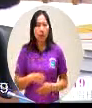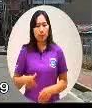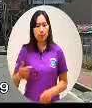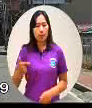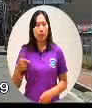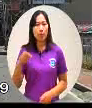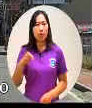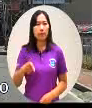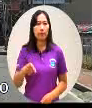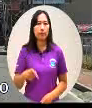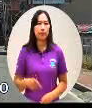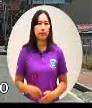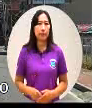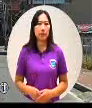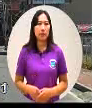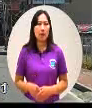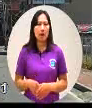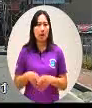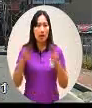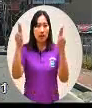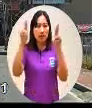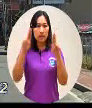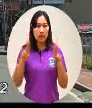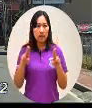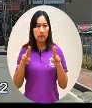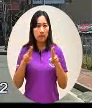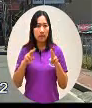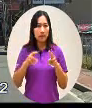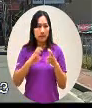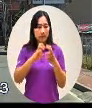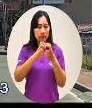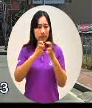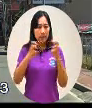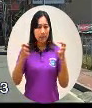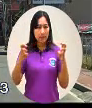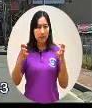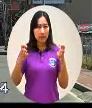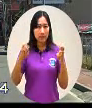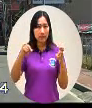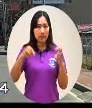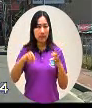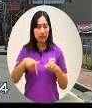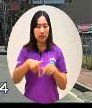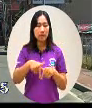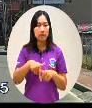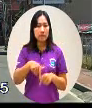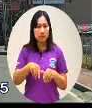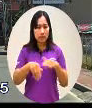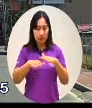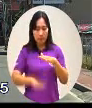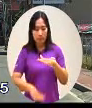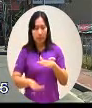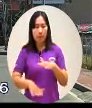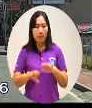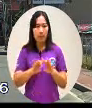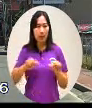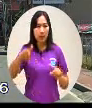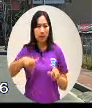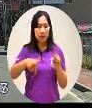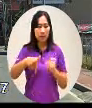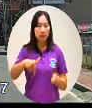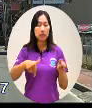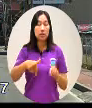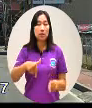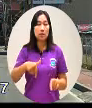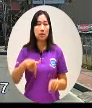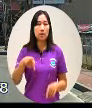缆地下化两年，通车两年啊，做六年啊，这得什么政府嘛？这个台电你看较紧，吼、哦，迄间